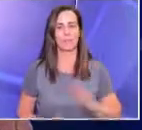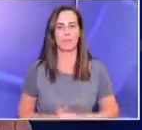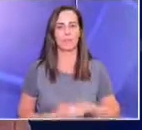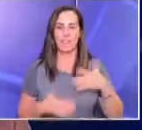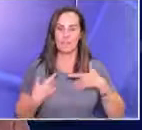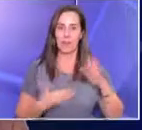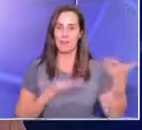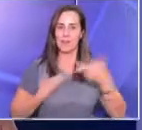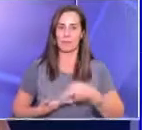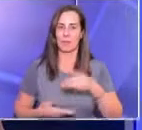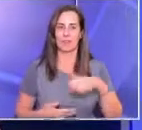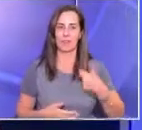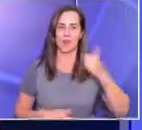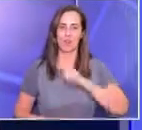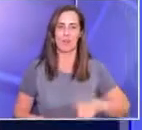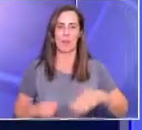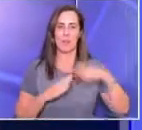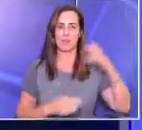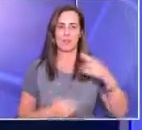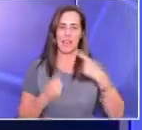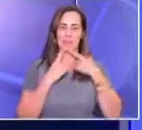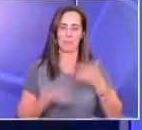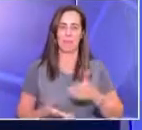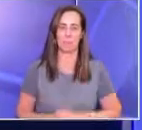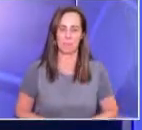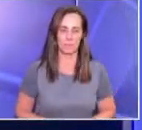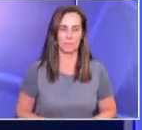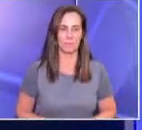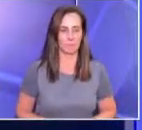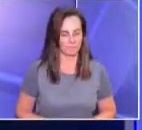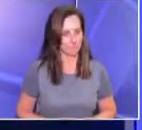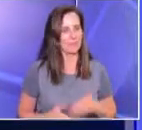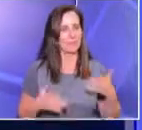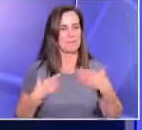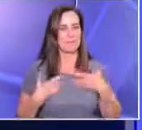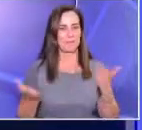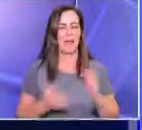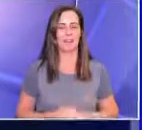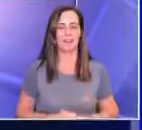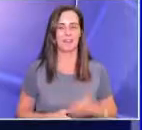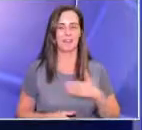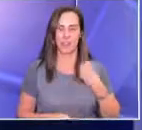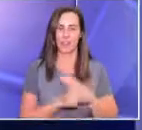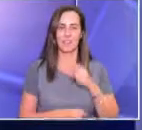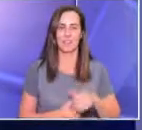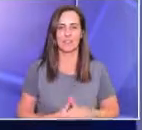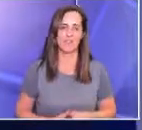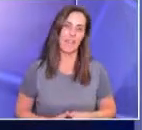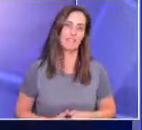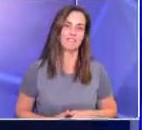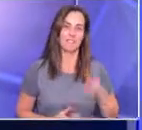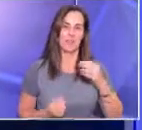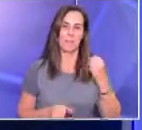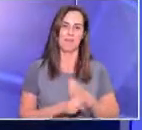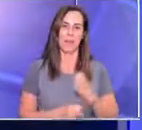ונהיה שמחים להזמין אותך לפה בתור ראש עיריית בית שמש, לדבר איתנו על העניין. בשמחה רבה מאוד, אנחנו נעשה את זה, ויש פה